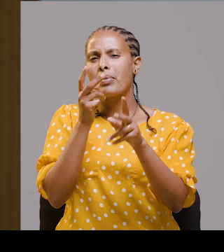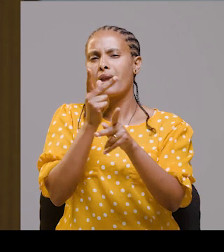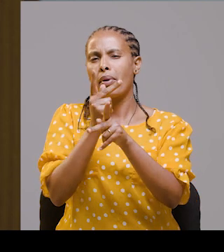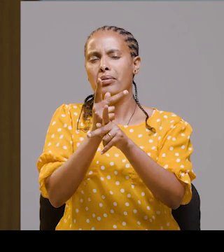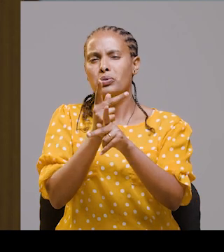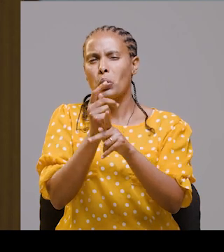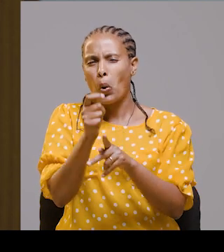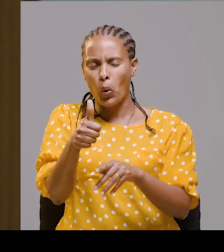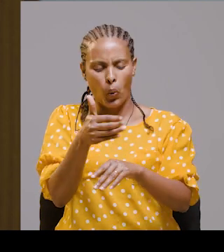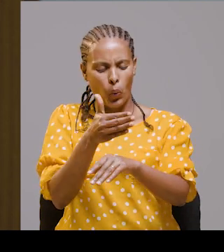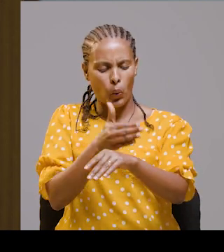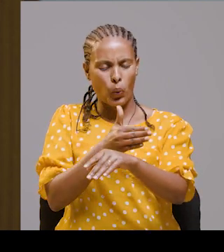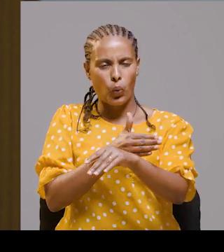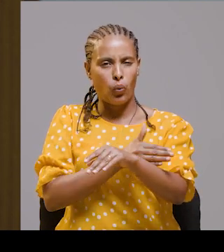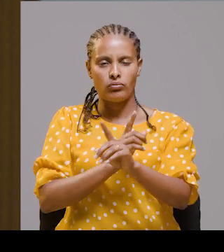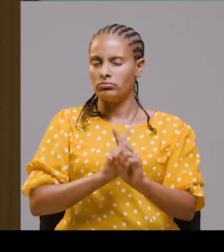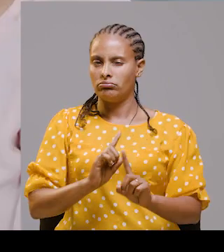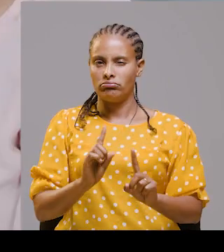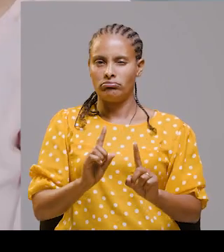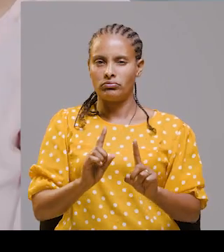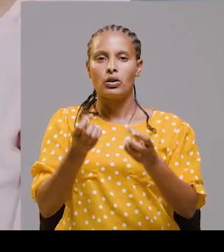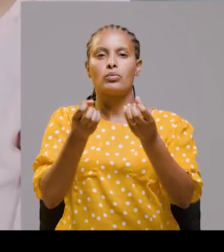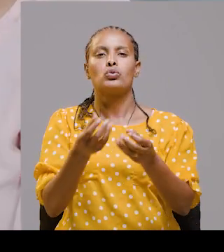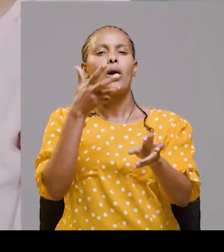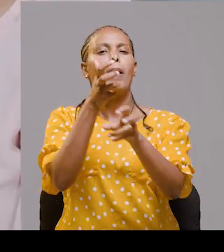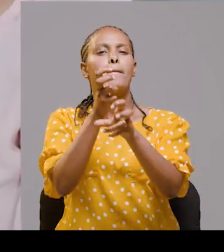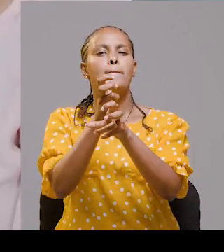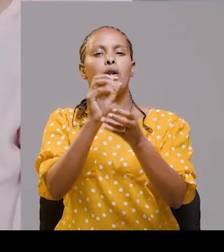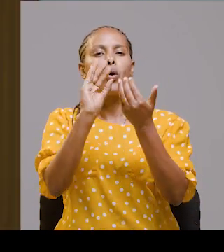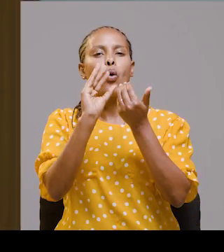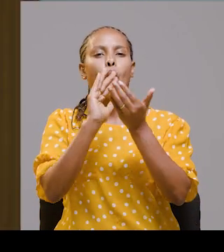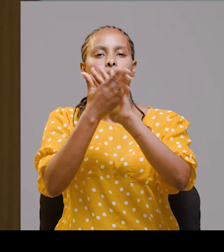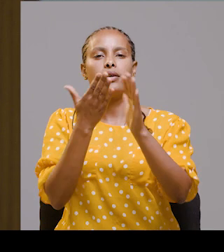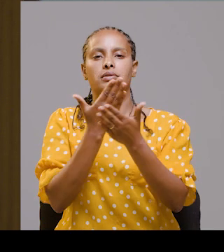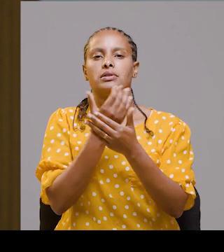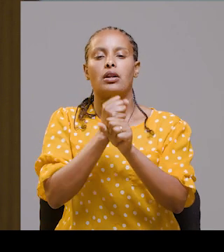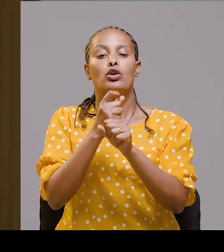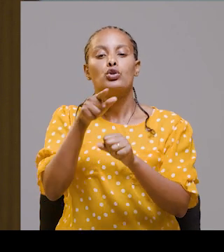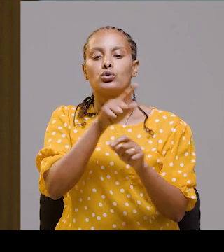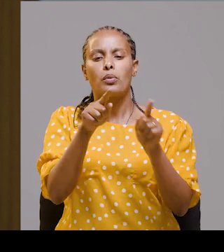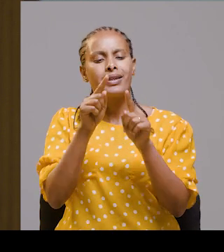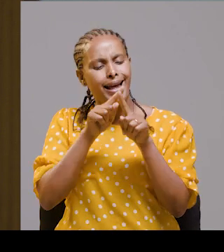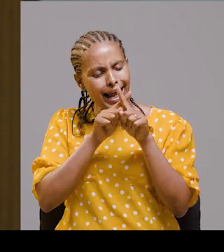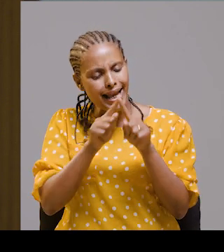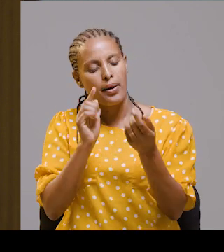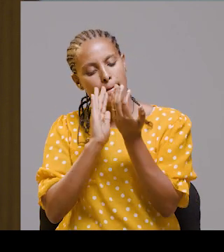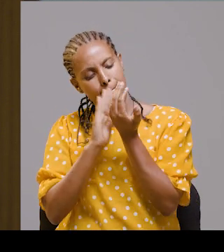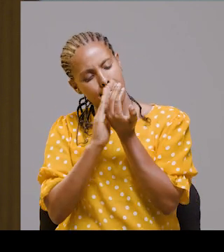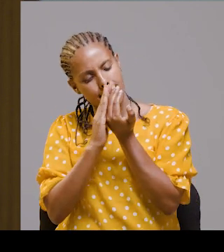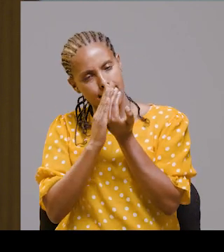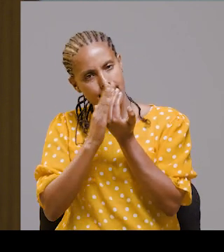በሚጠበቀው ያህል ላይሻላቸው ይችላል እና ብዙ ከባድ የሆነ ስቃይ ውስጥ ሊሆኑ ስለሚችሉ ለእነሱ ደግሞ የተለየ አይነት